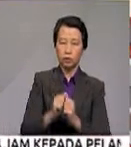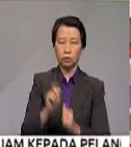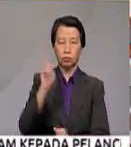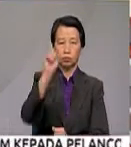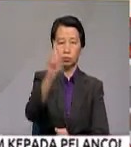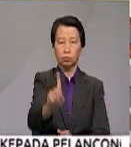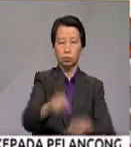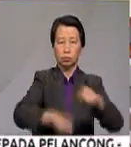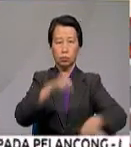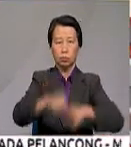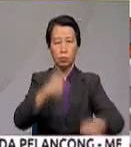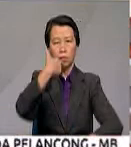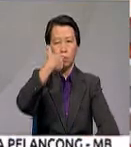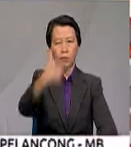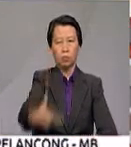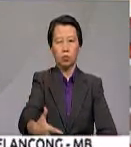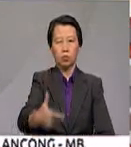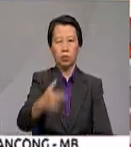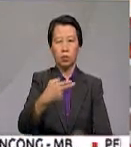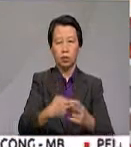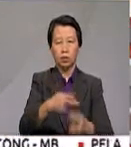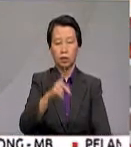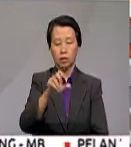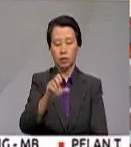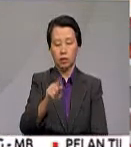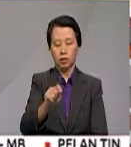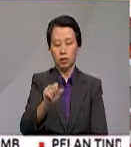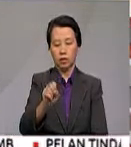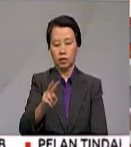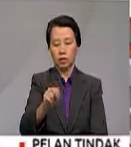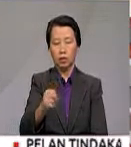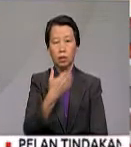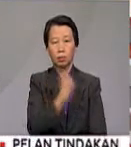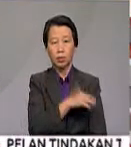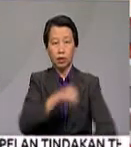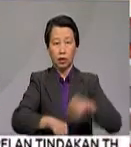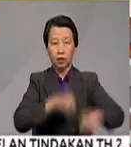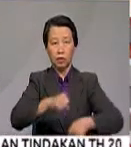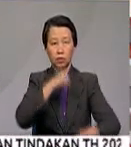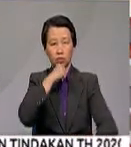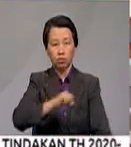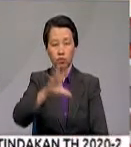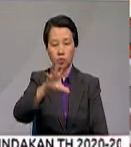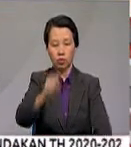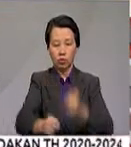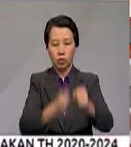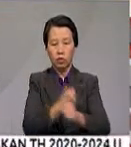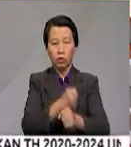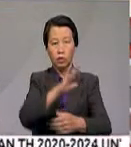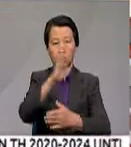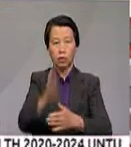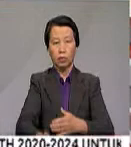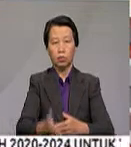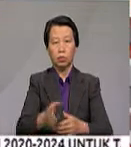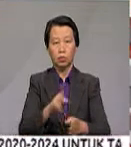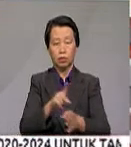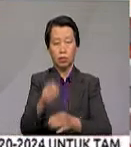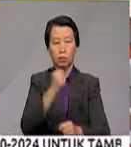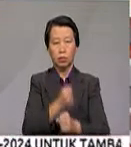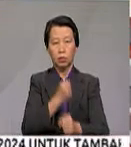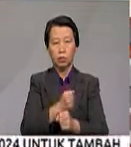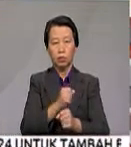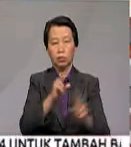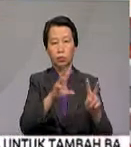kemunculan pelumba veteran Sen Sion Hong. Bekas pelumba kebangsaan berumur 50 tahun itu yang menamatkan profesinya